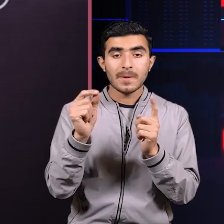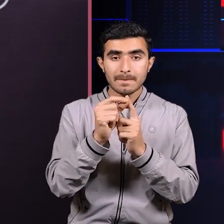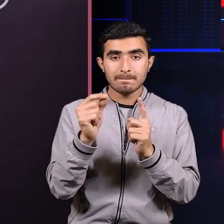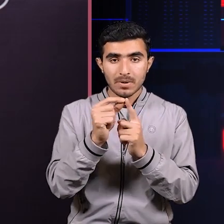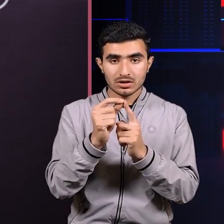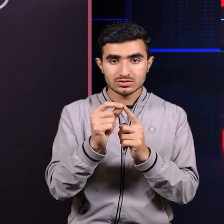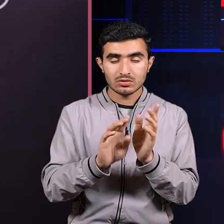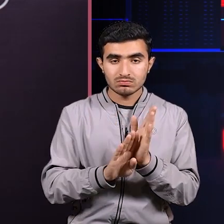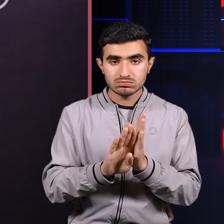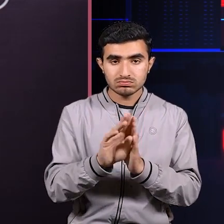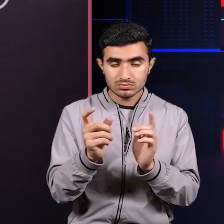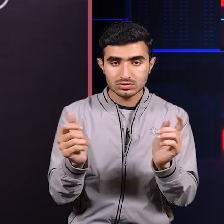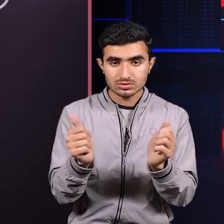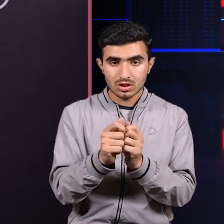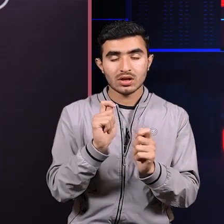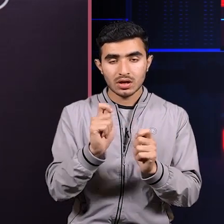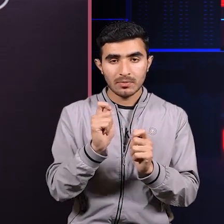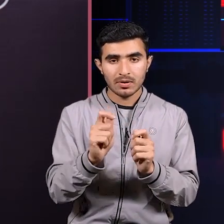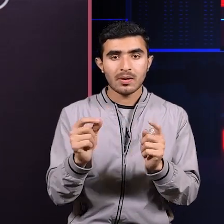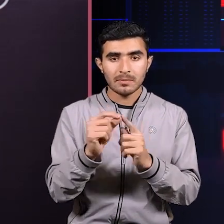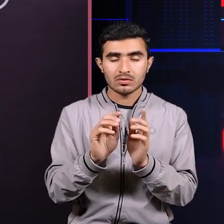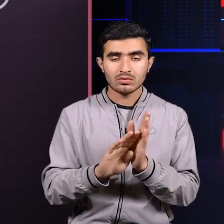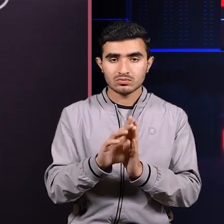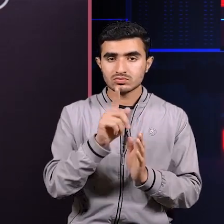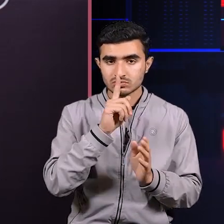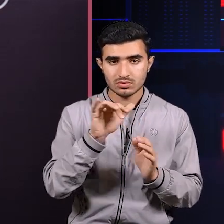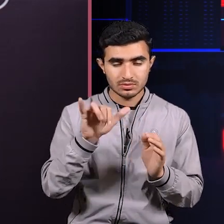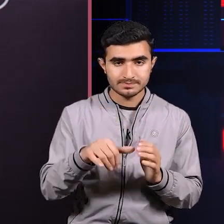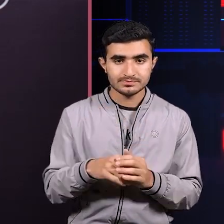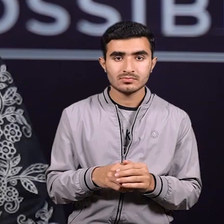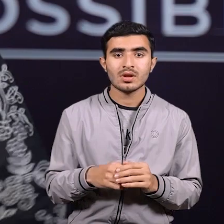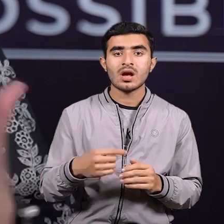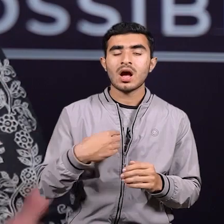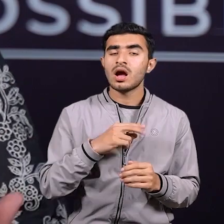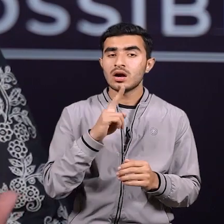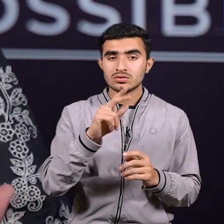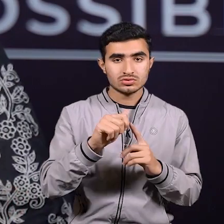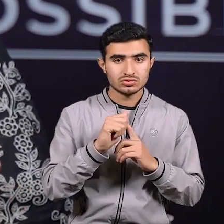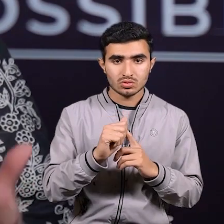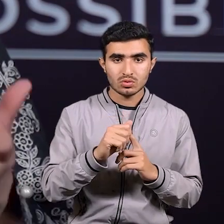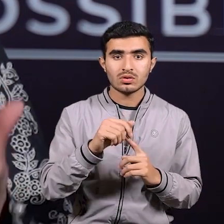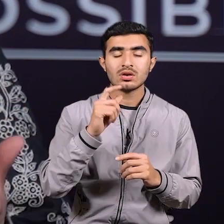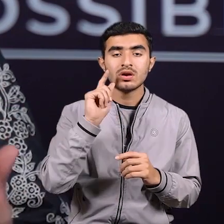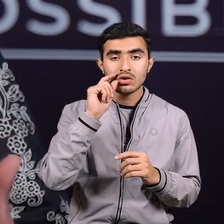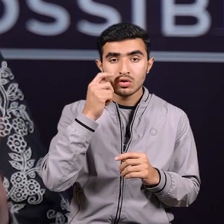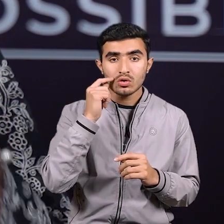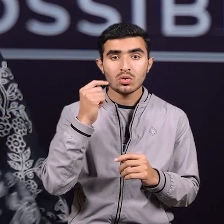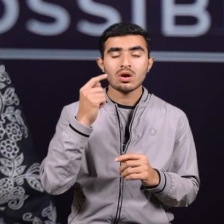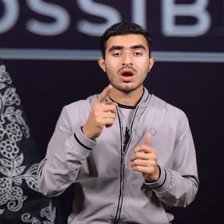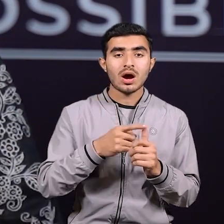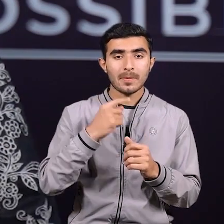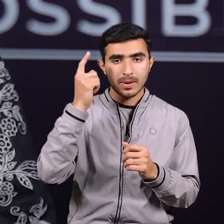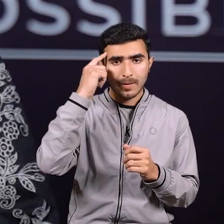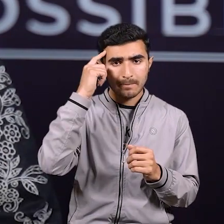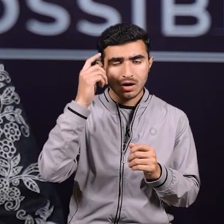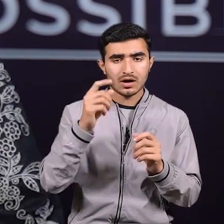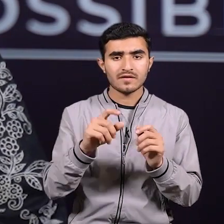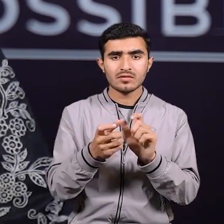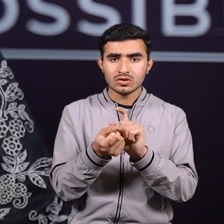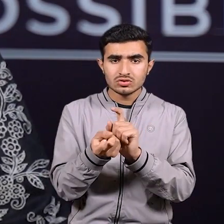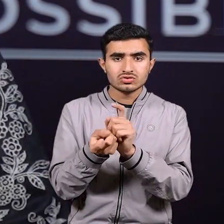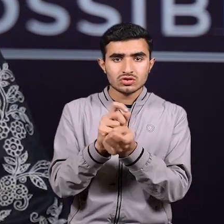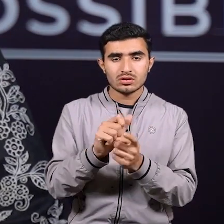तो वो जो एक्सपेक्टेशन सोसाइटी ने बिल्ड की हुई है एक औरत से, वो उसको रियलिस्टिकली